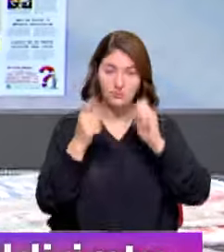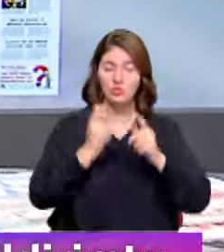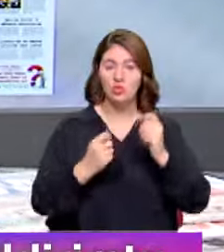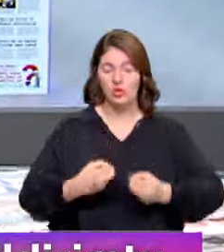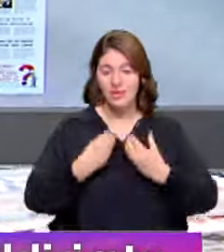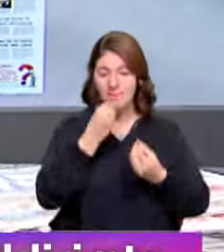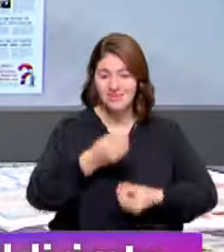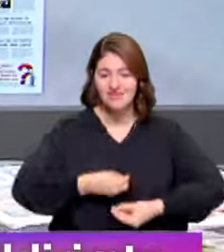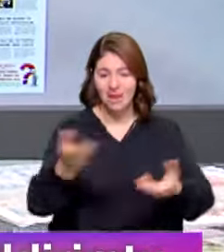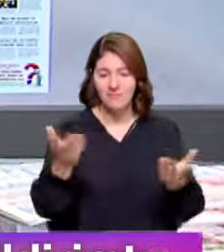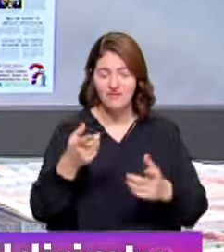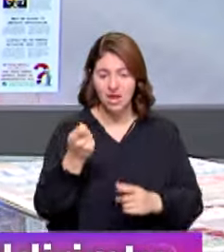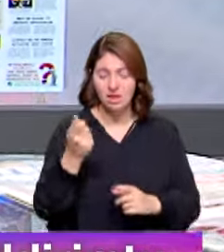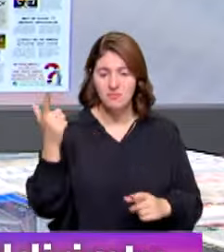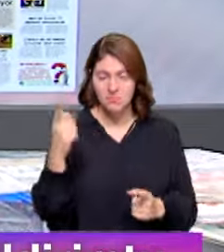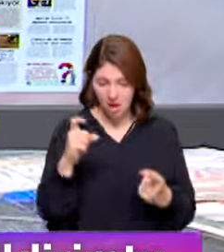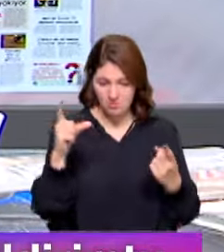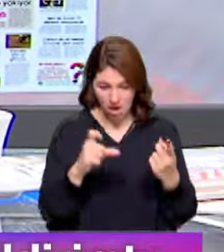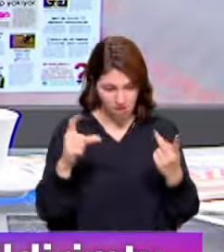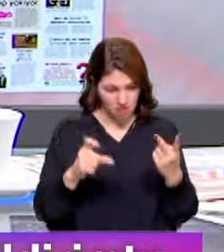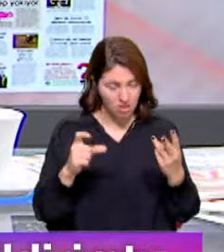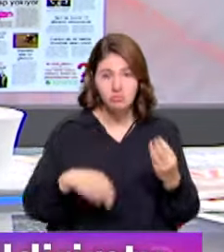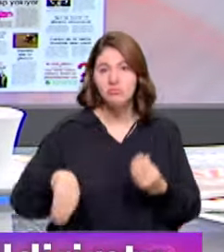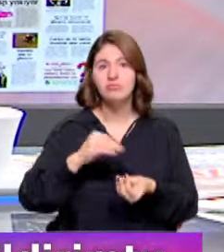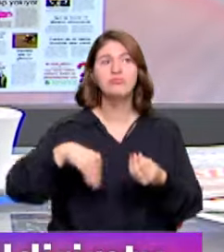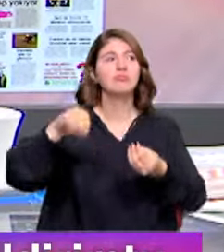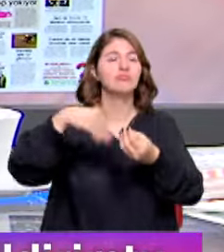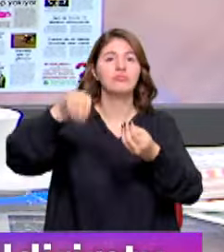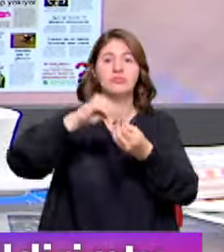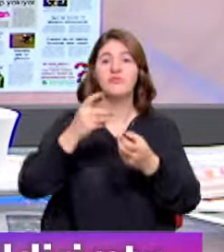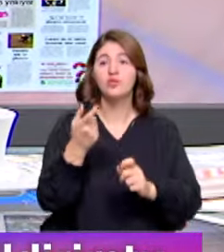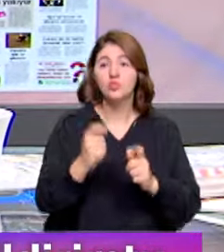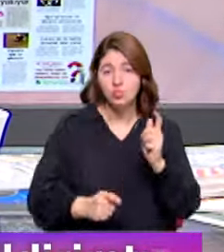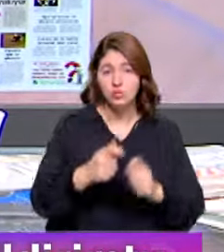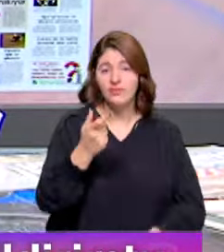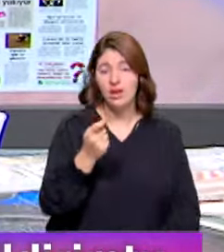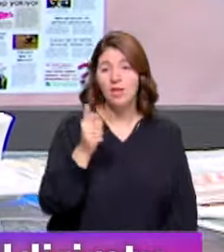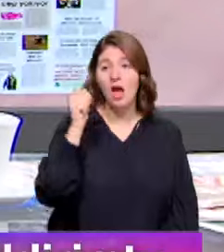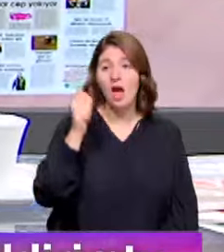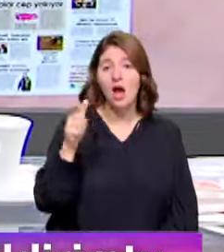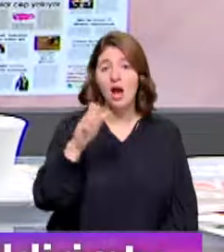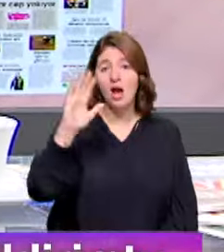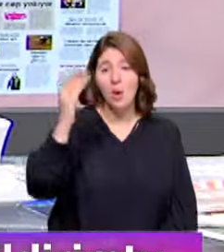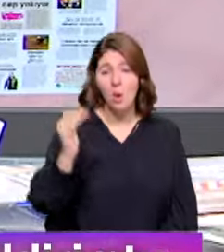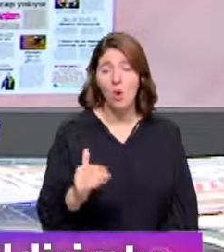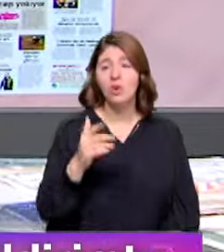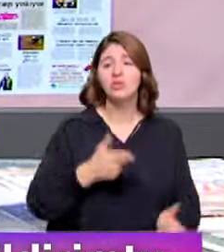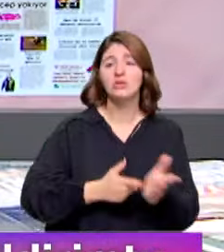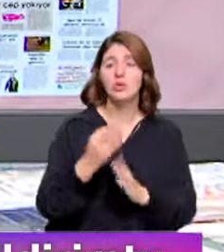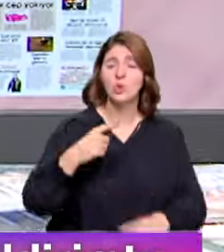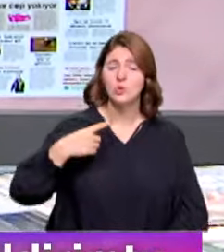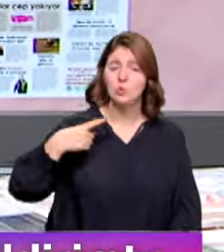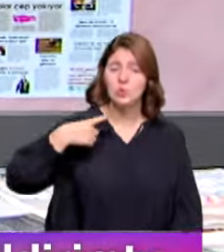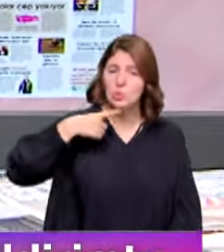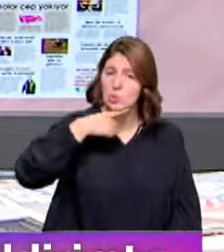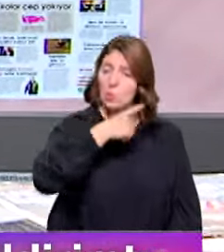üreticisiyim. Yem fiyatları her ay zamlanıyor ve süt fiyatları da her ay düşüyor. Çiftçi çok zor durumda